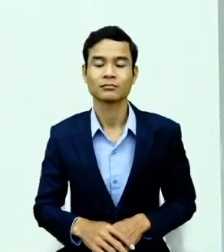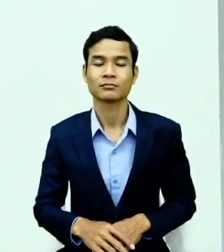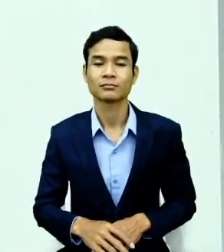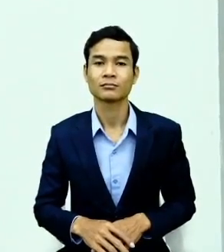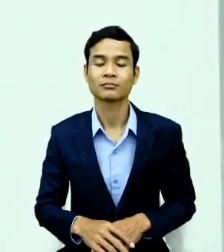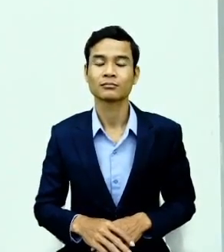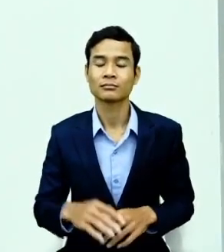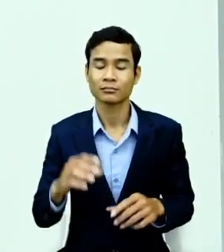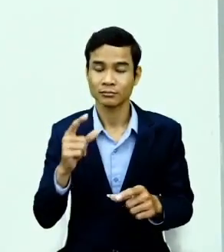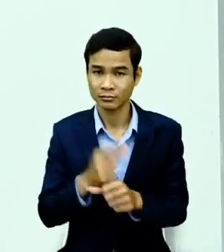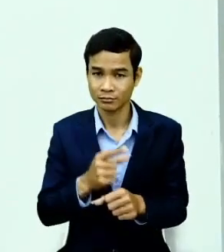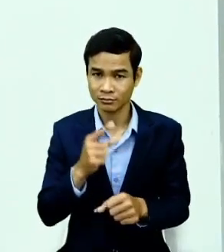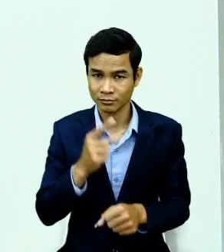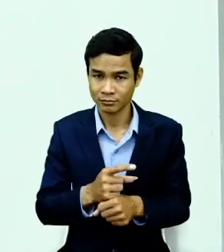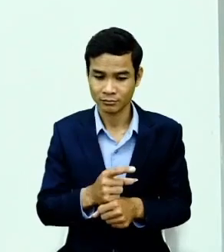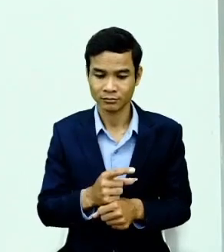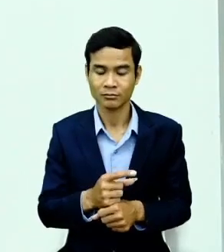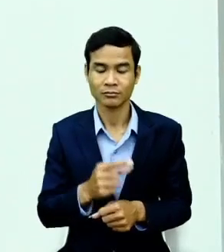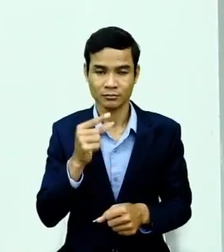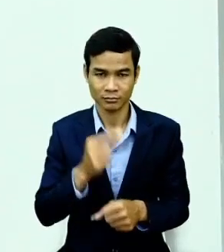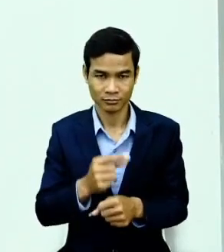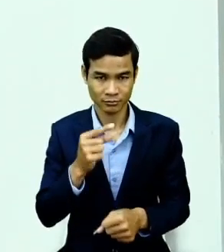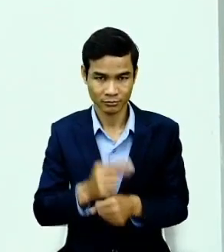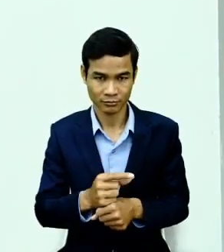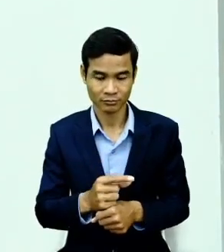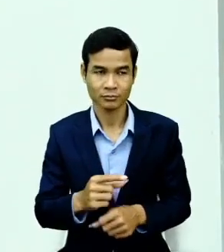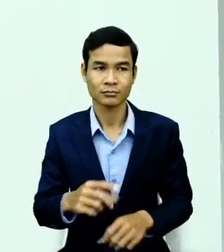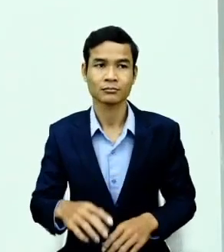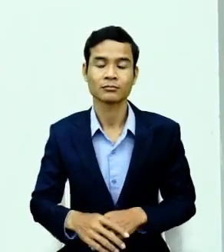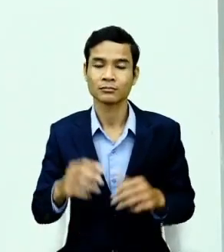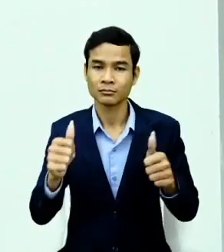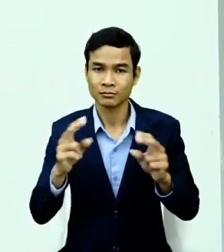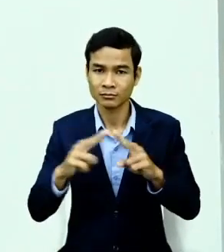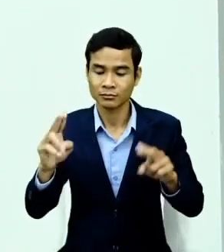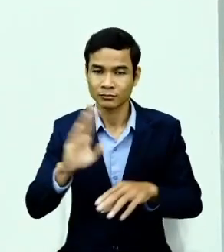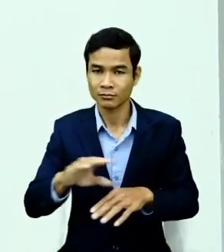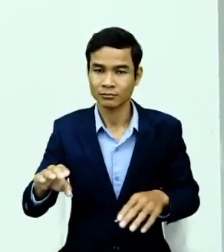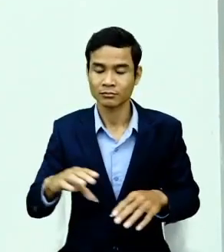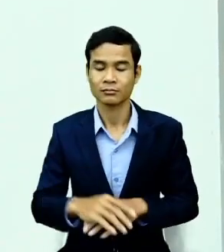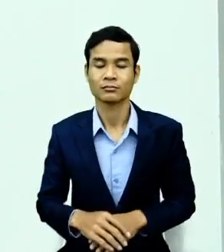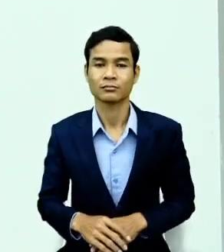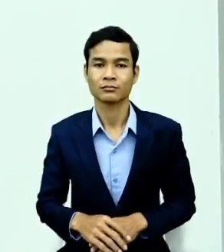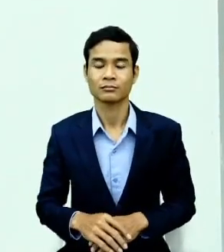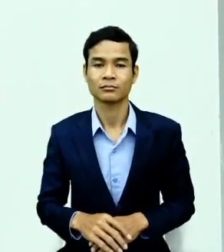Chà, cách cà. Cách cà. Chà là ổn á. Ta.